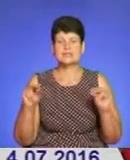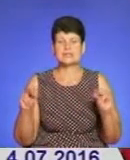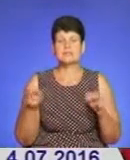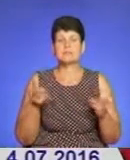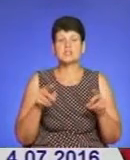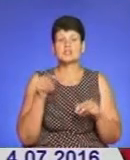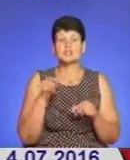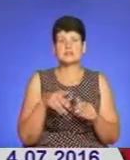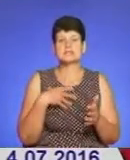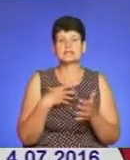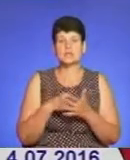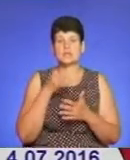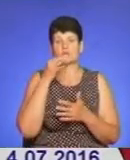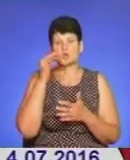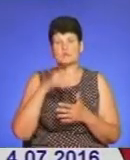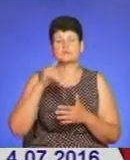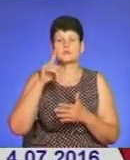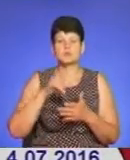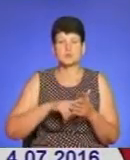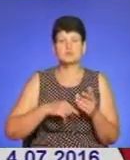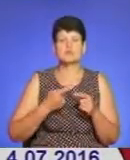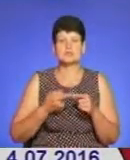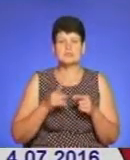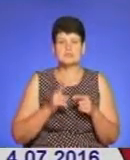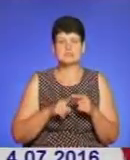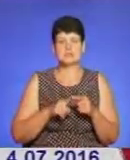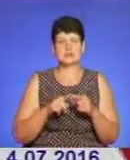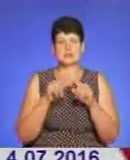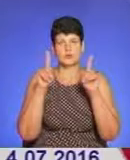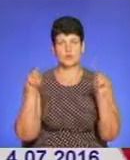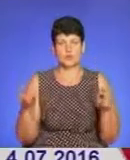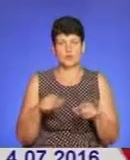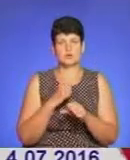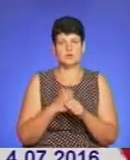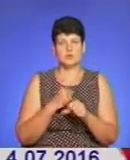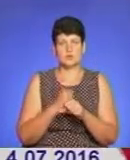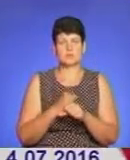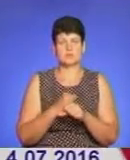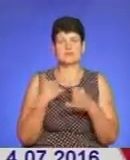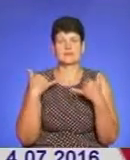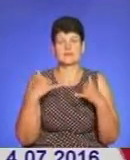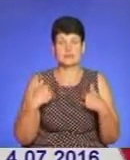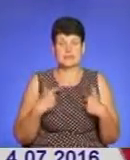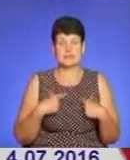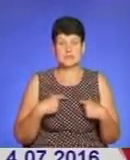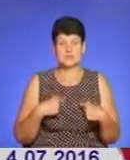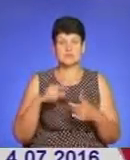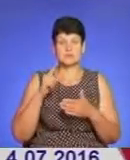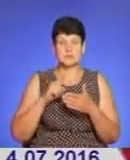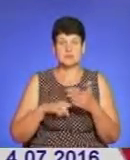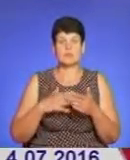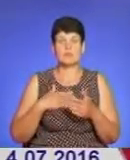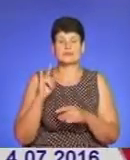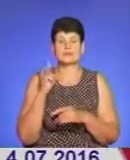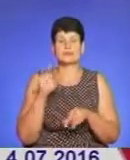парафіяни, які на власному досвіді переконалися, що ця ікона творить дива. Я щиро вірю, бо я сама на собі переконалася. У мене